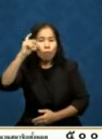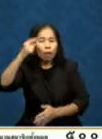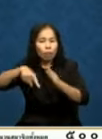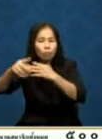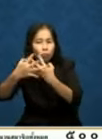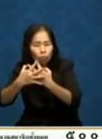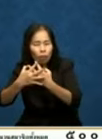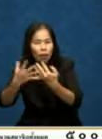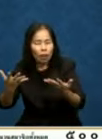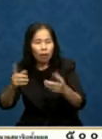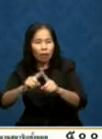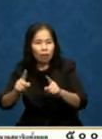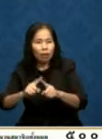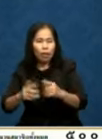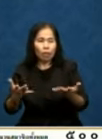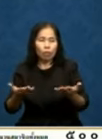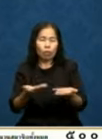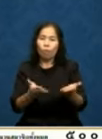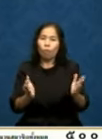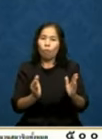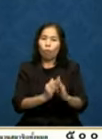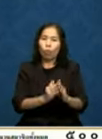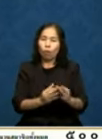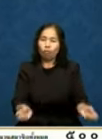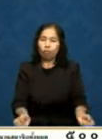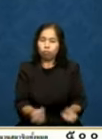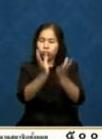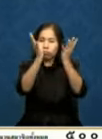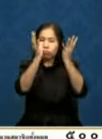รื่องดังกล่าวนี่ครอบครัวแตกนะครับ